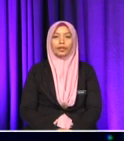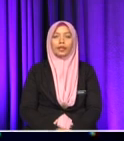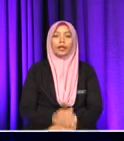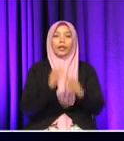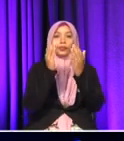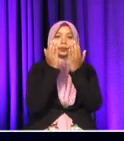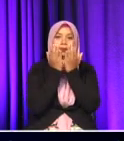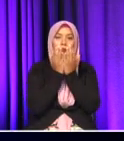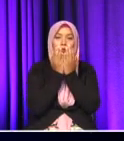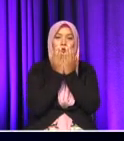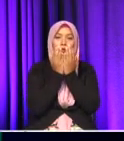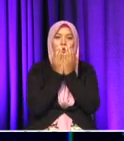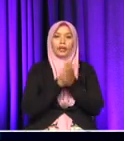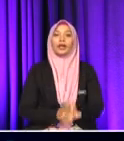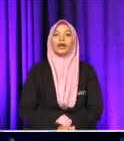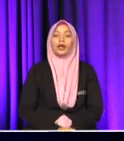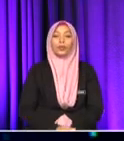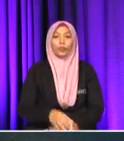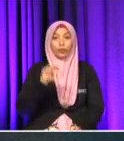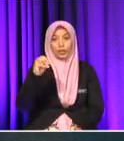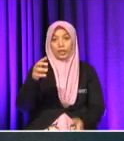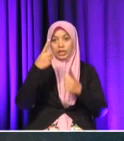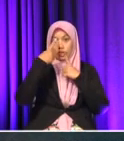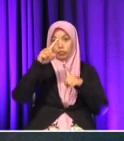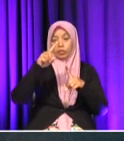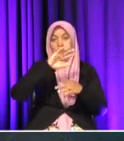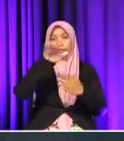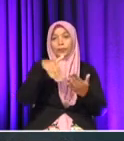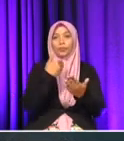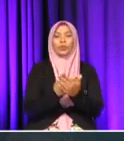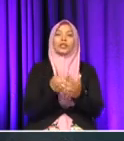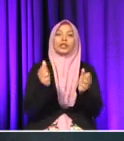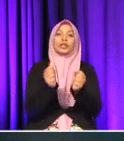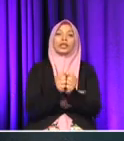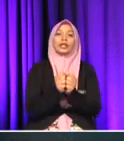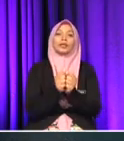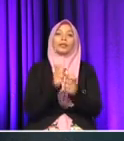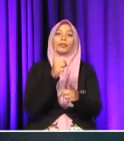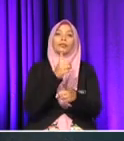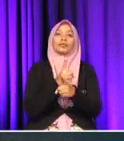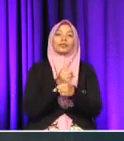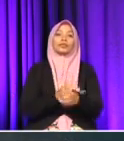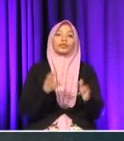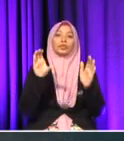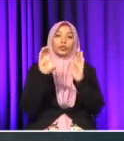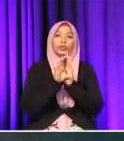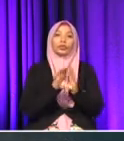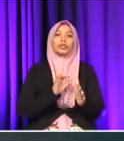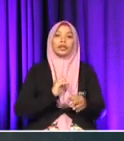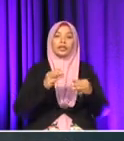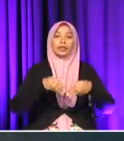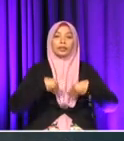dapat menjawab dengan baik ini jadi kita lihat contoh yang saya berikanlah